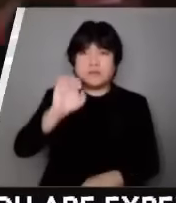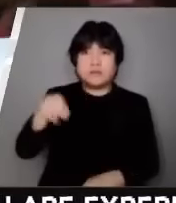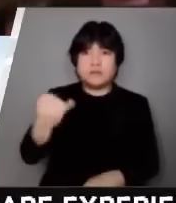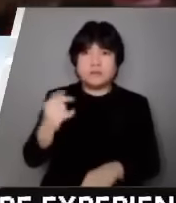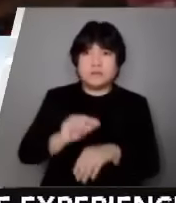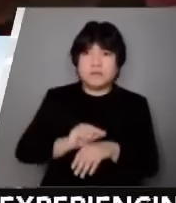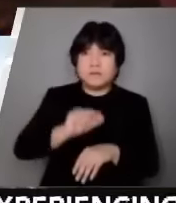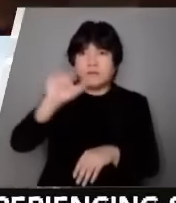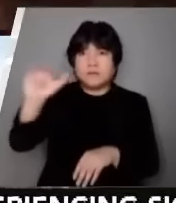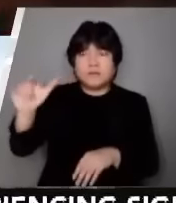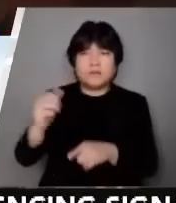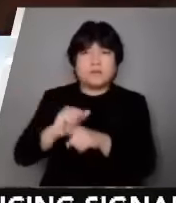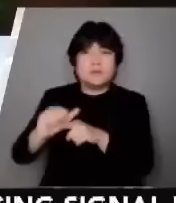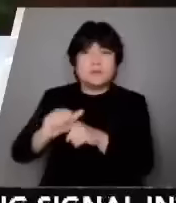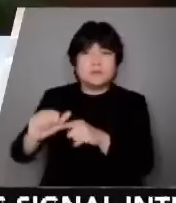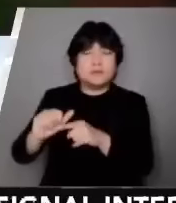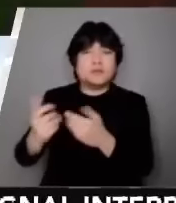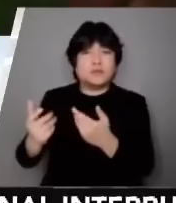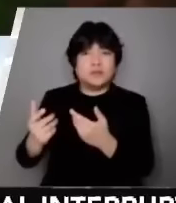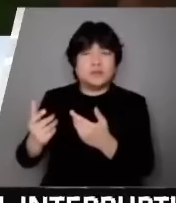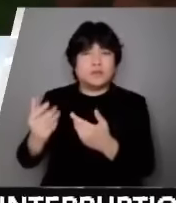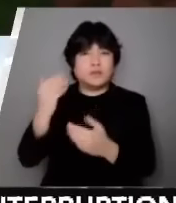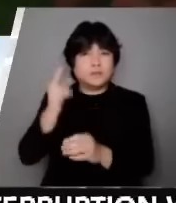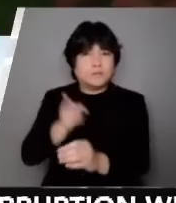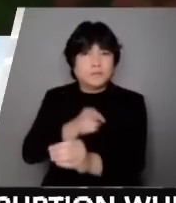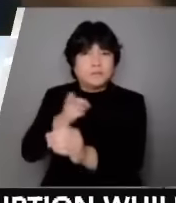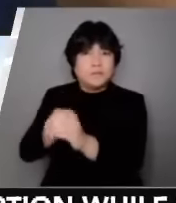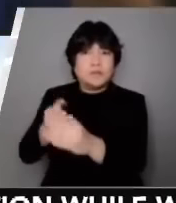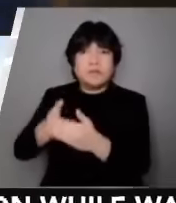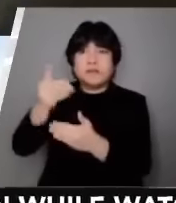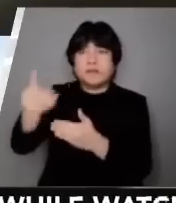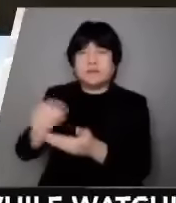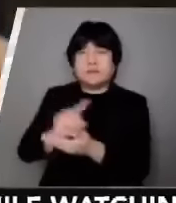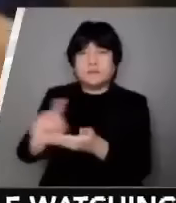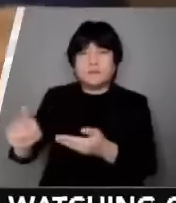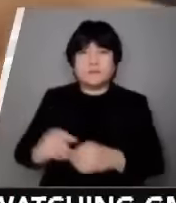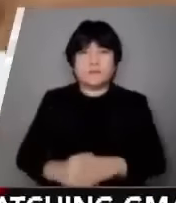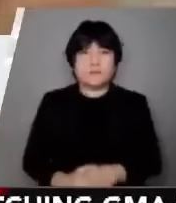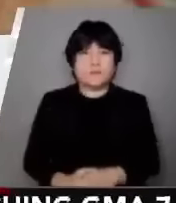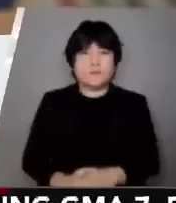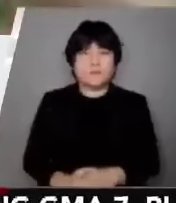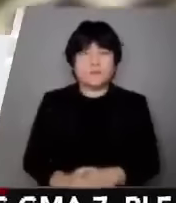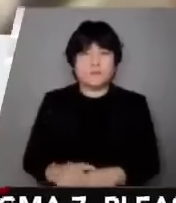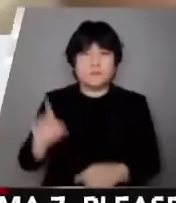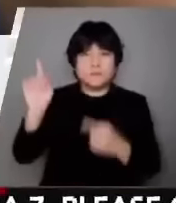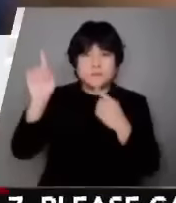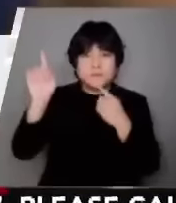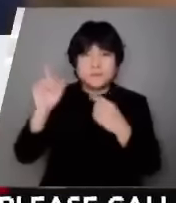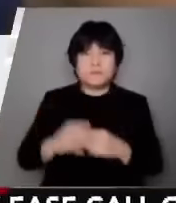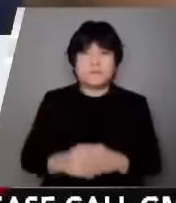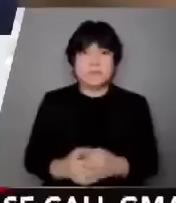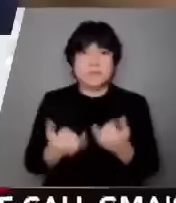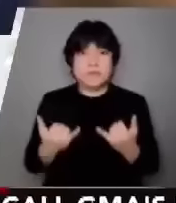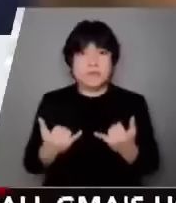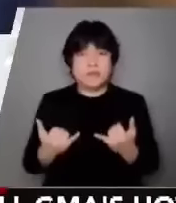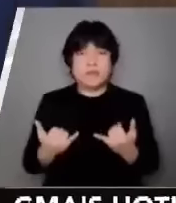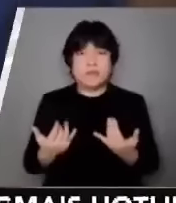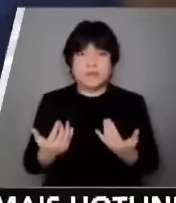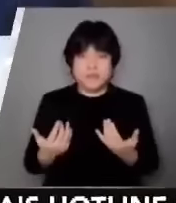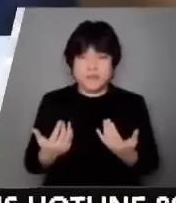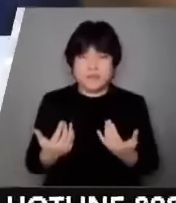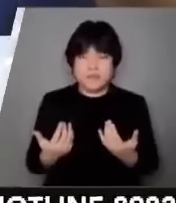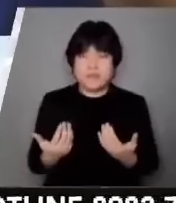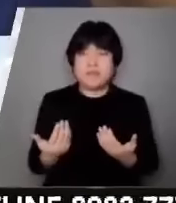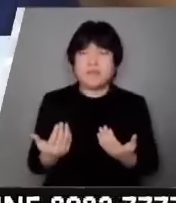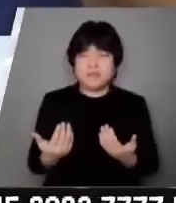magbalik training para sa kompetisyong sasalihan sa susunod na linggo. Keep doing my best. The season's not over. There's still a few competitions for me to